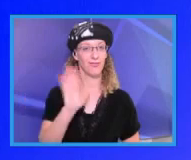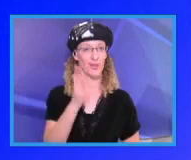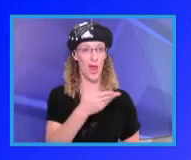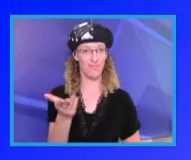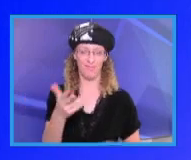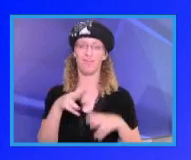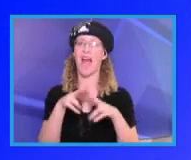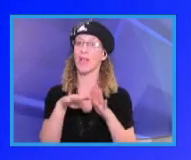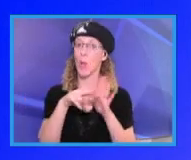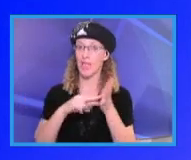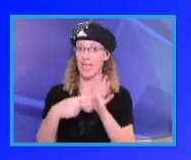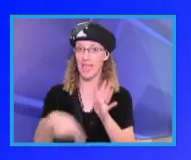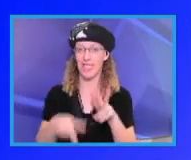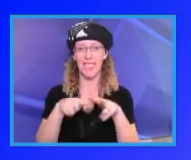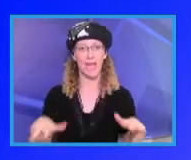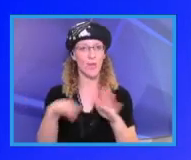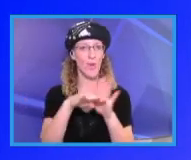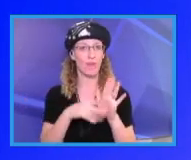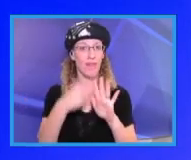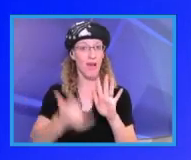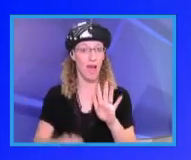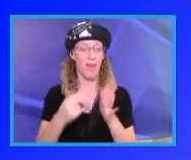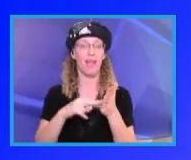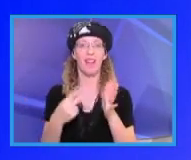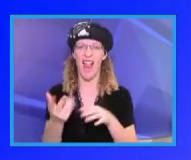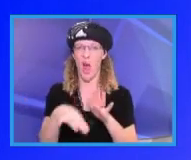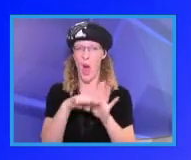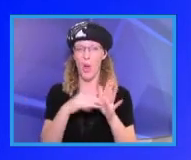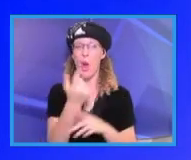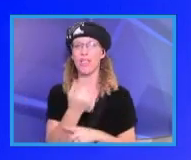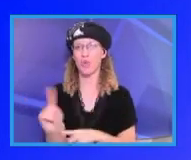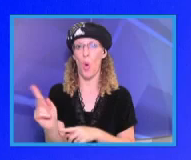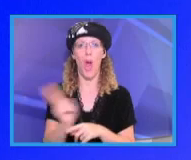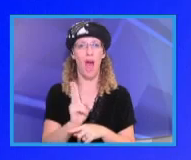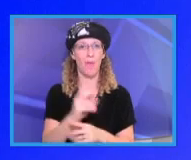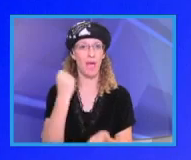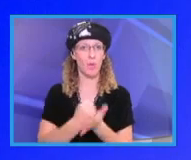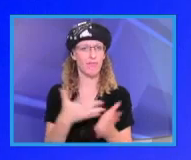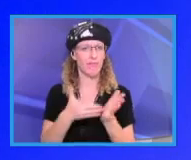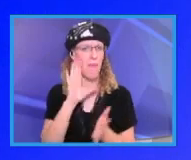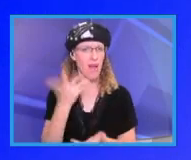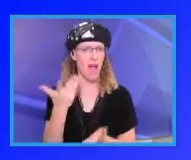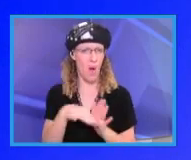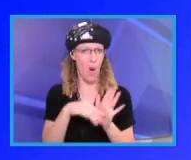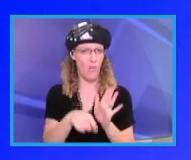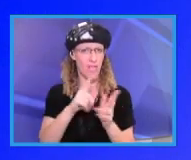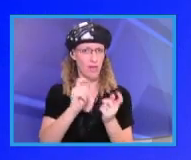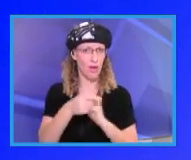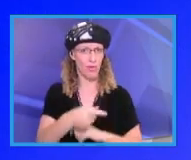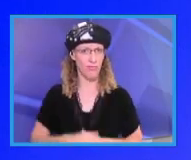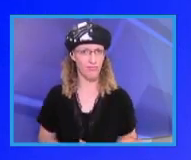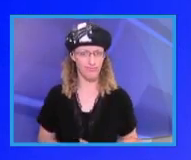שלום לכם, התוכנית סטטוס חוק. והפעם על החוק לאיסור הונאה בכשרות, נבדוק מה קרה עם החוק הזה והאם יש צורך